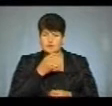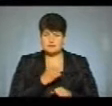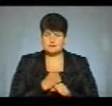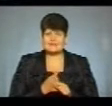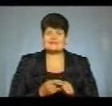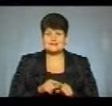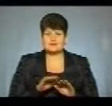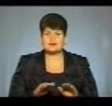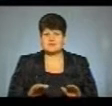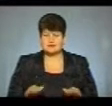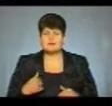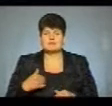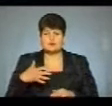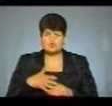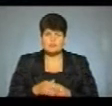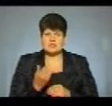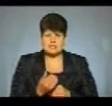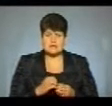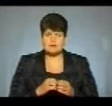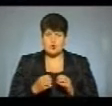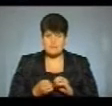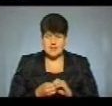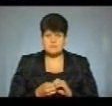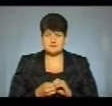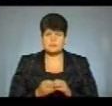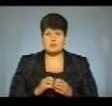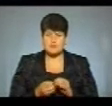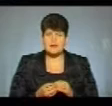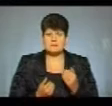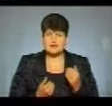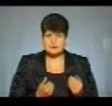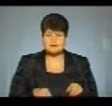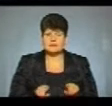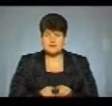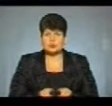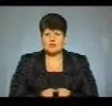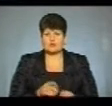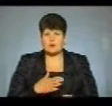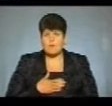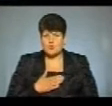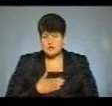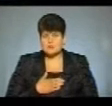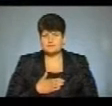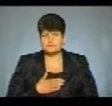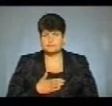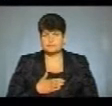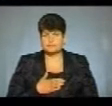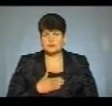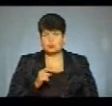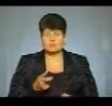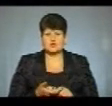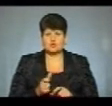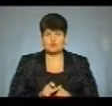такими дітками, звичайно, я розумію їхні проблеми, адже проблеми їхні такі, як і мої, тому мені